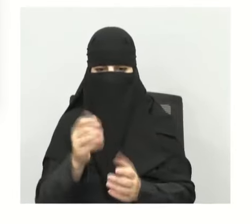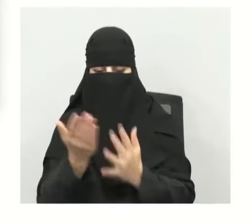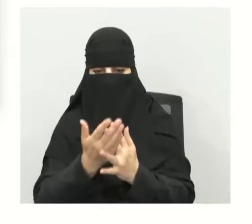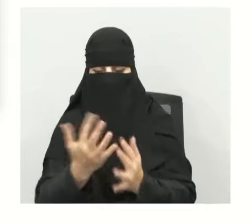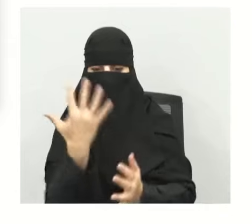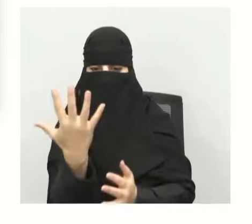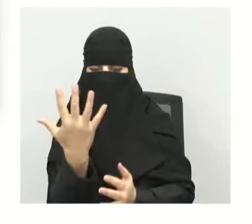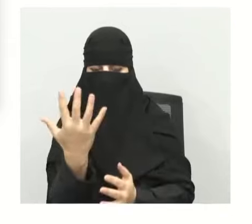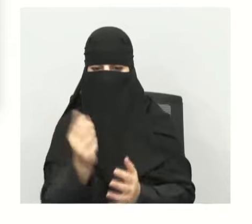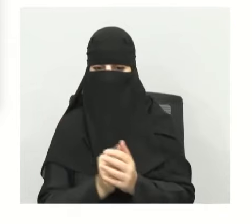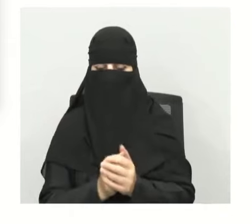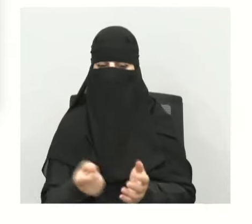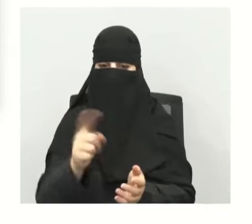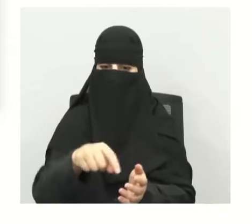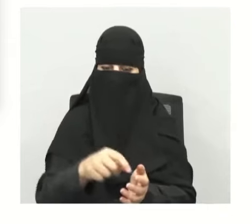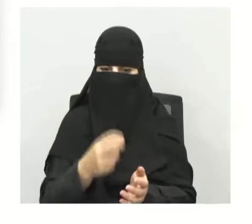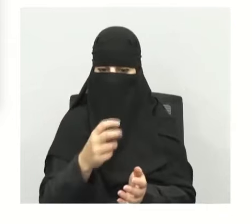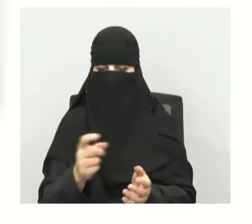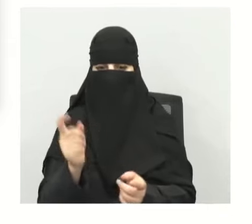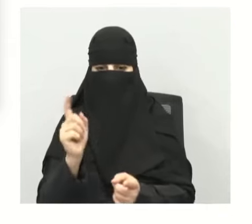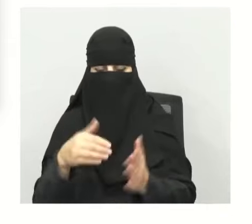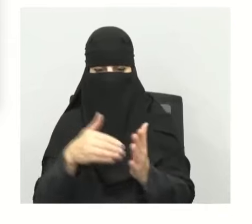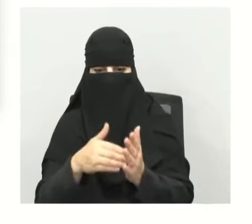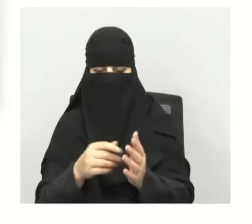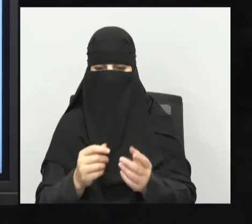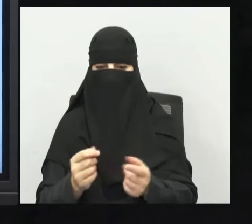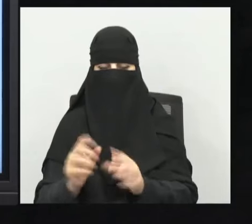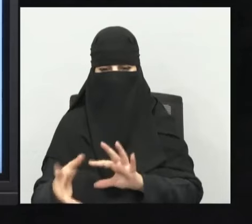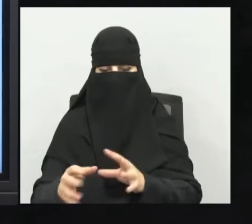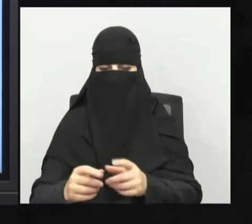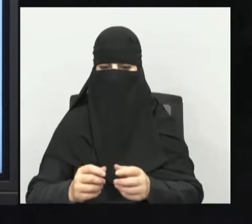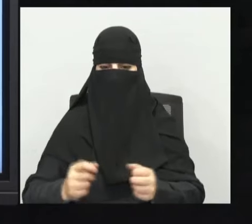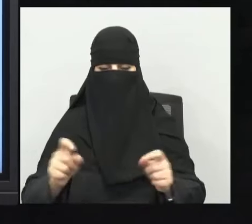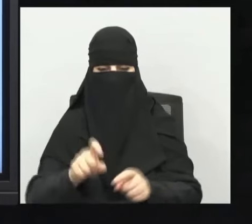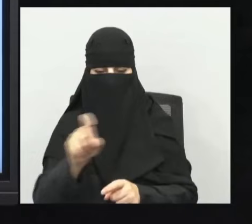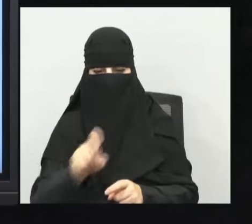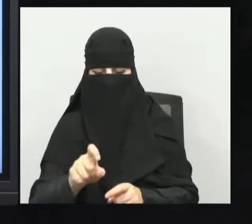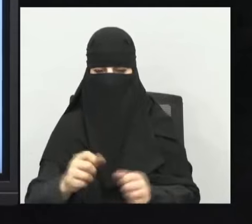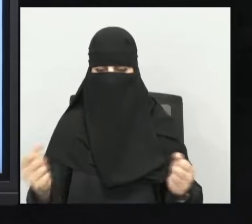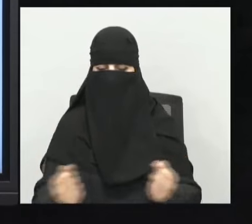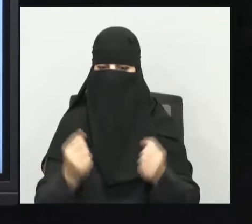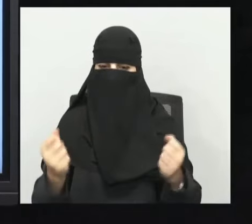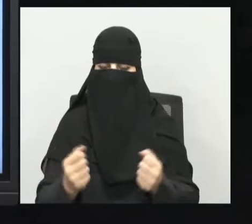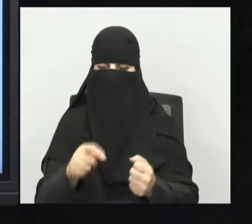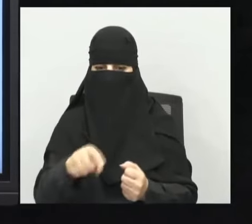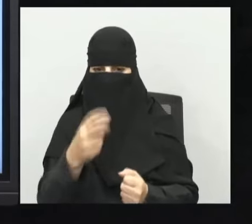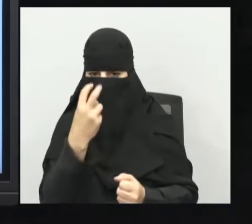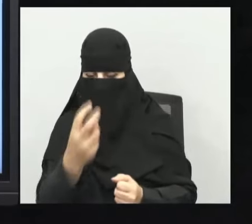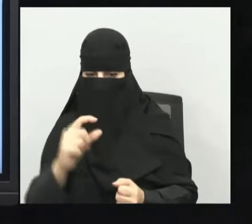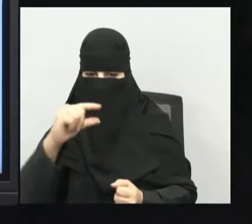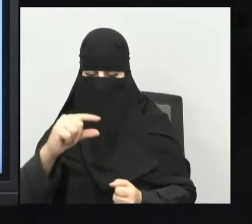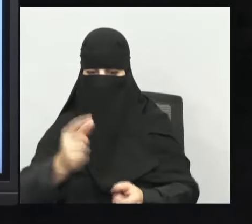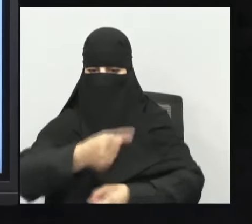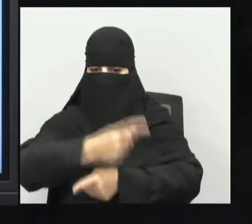الخامس كذلك يا ابطال مثل ما اشرت في خلال الدرس انه في بعض التدريبات تركتها لكم بارك الله فيكم ستجدونها في